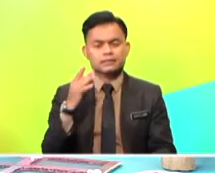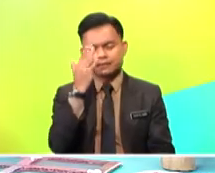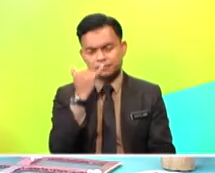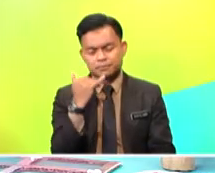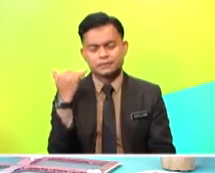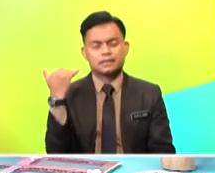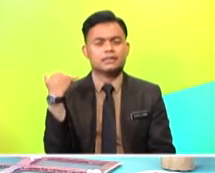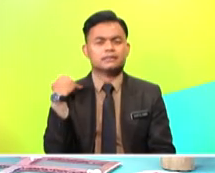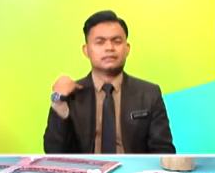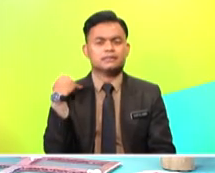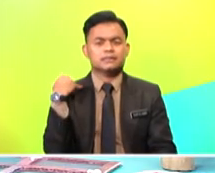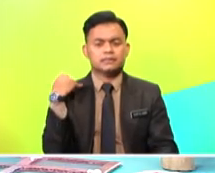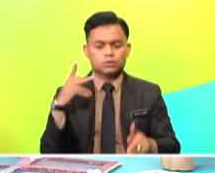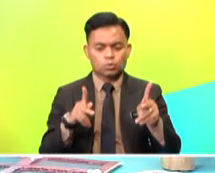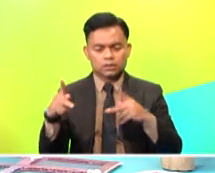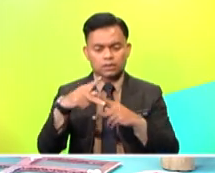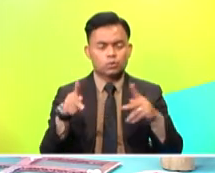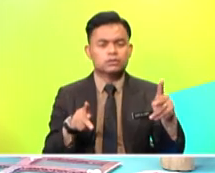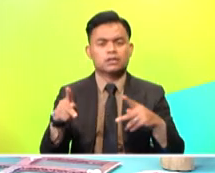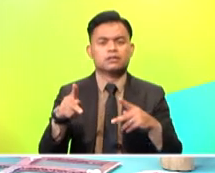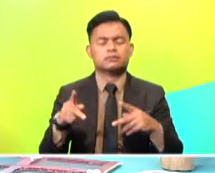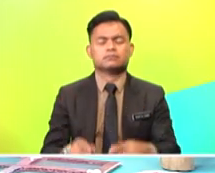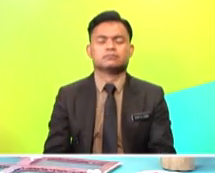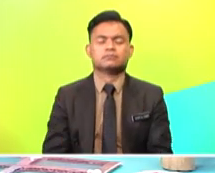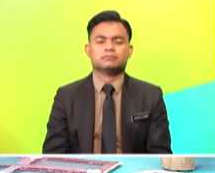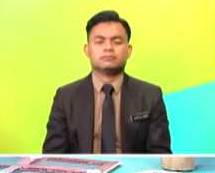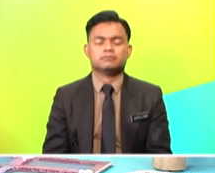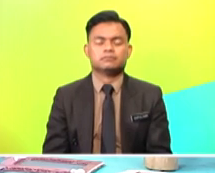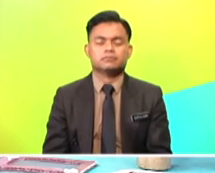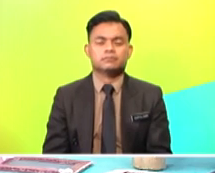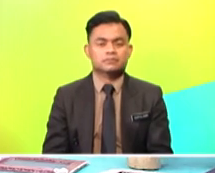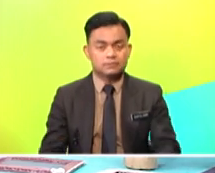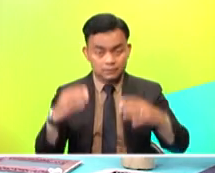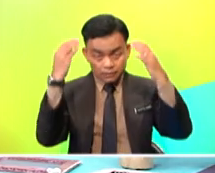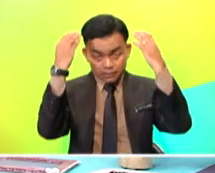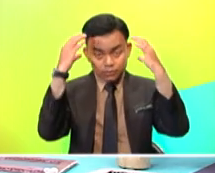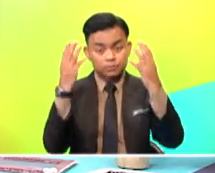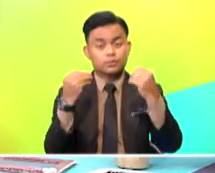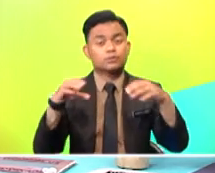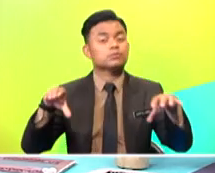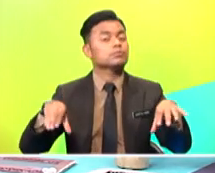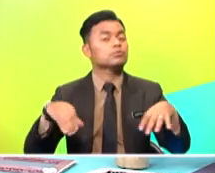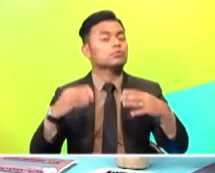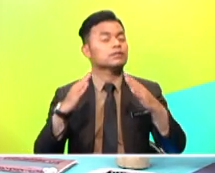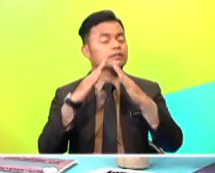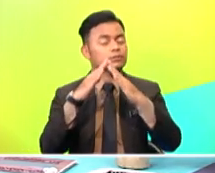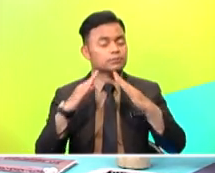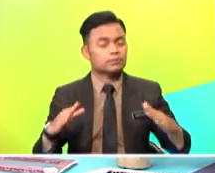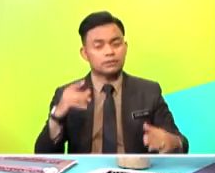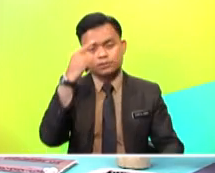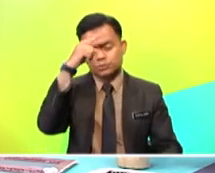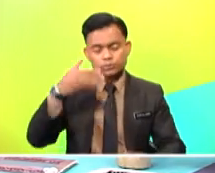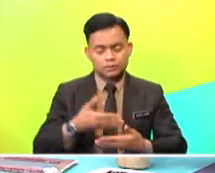Oh, hari ini cikgu nak minta Irfan tolong cikgulah. Tolong apa tu cikgu? Cikgu nak buat rumah pondok-pondok untuk anak cikgu.